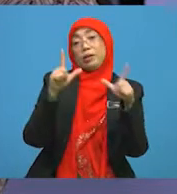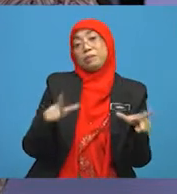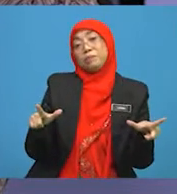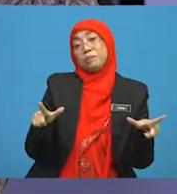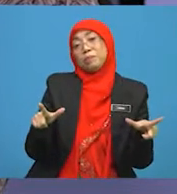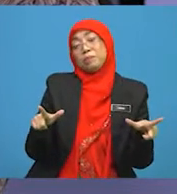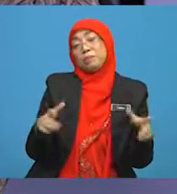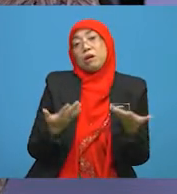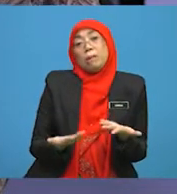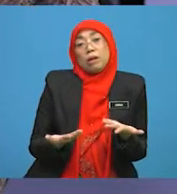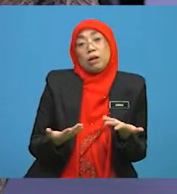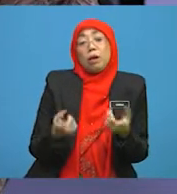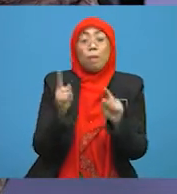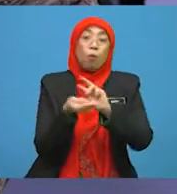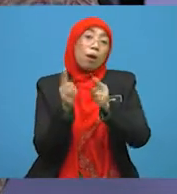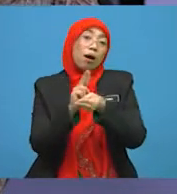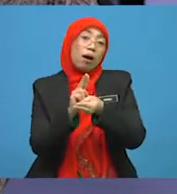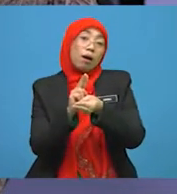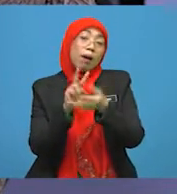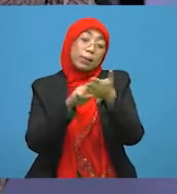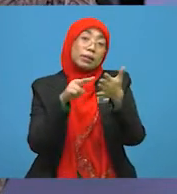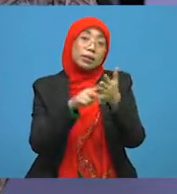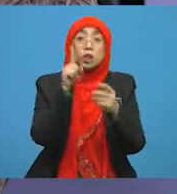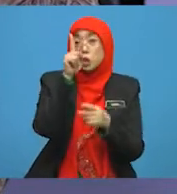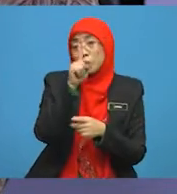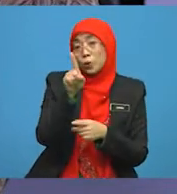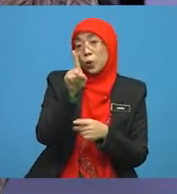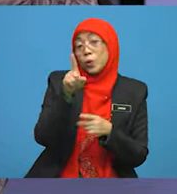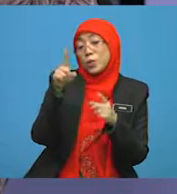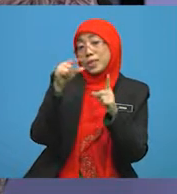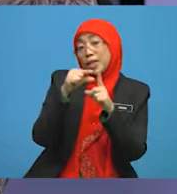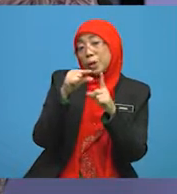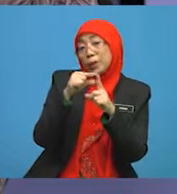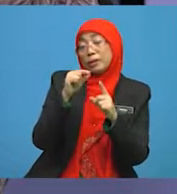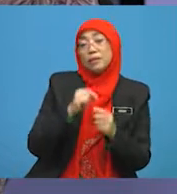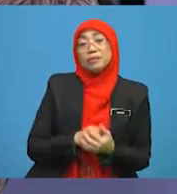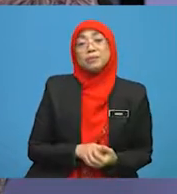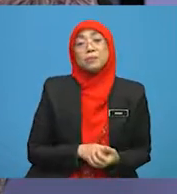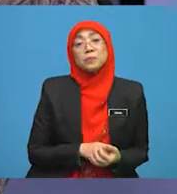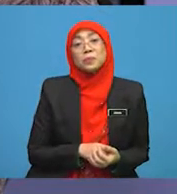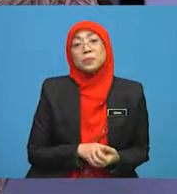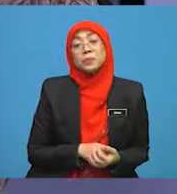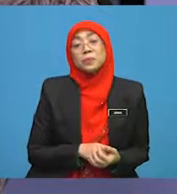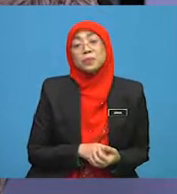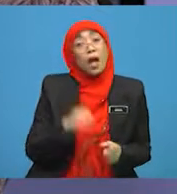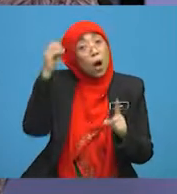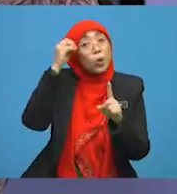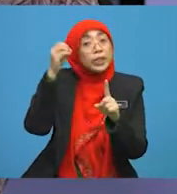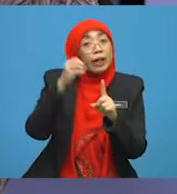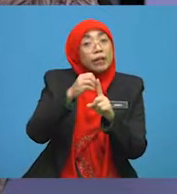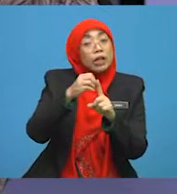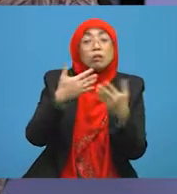makna sesuatu perkataan. Dalam segmen ini, para pelajar diharapkan dapat mengenal pasti